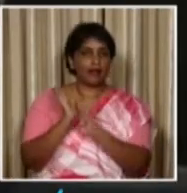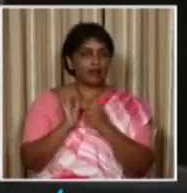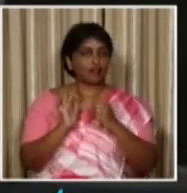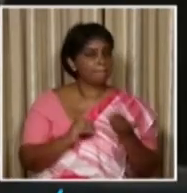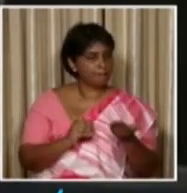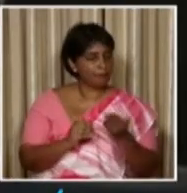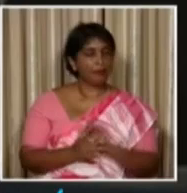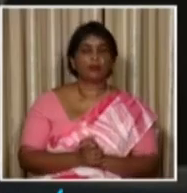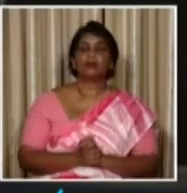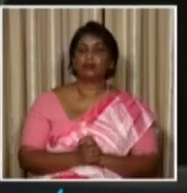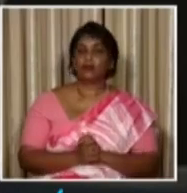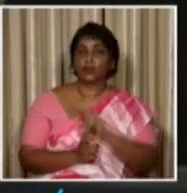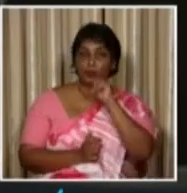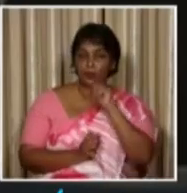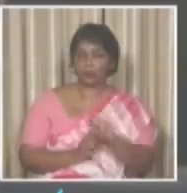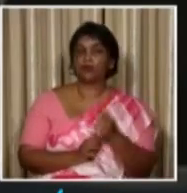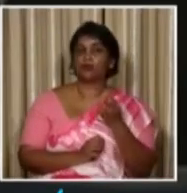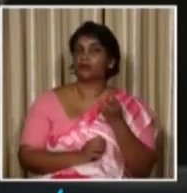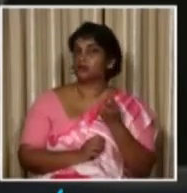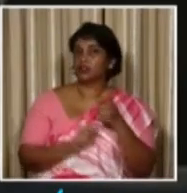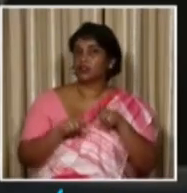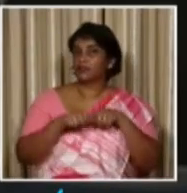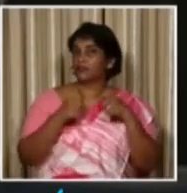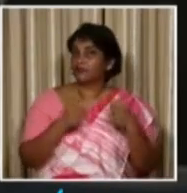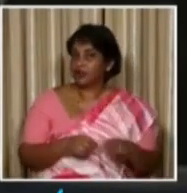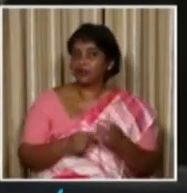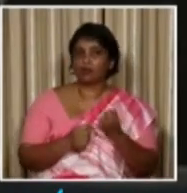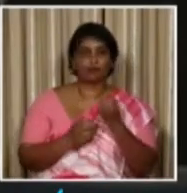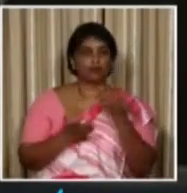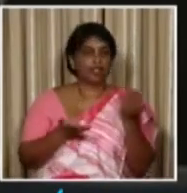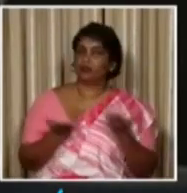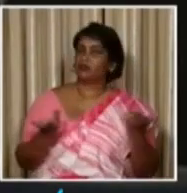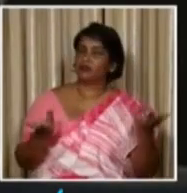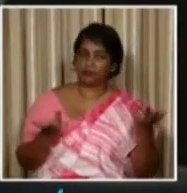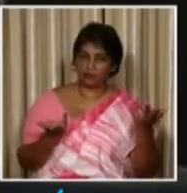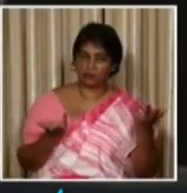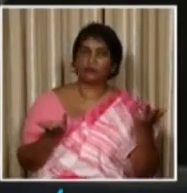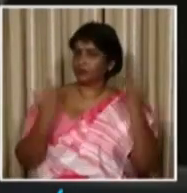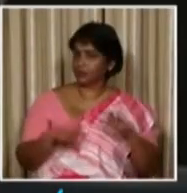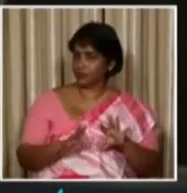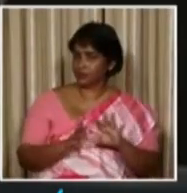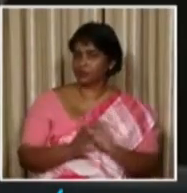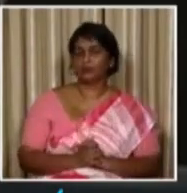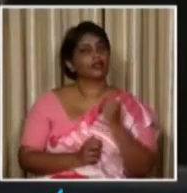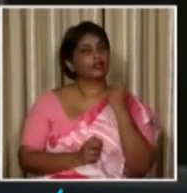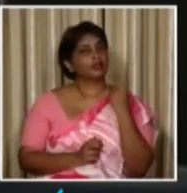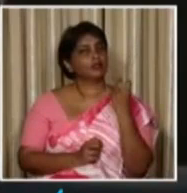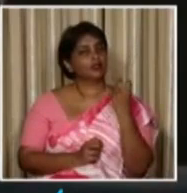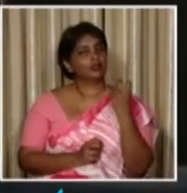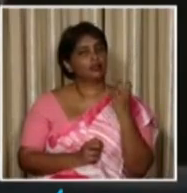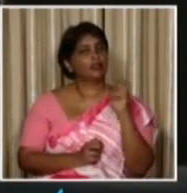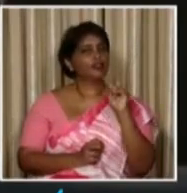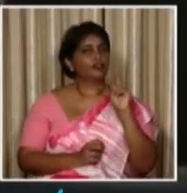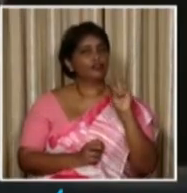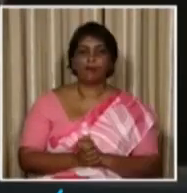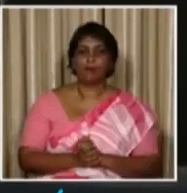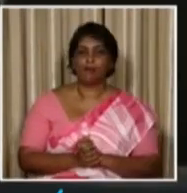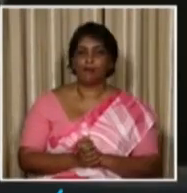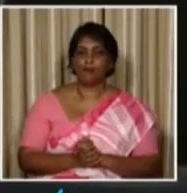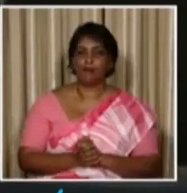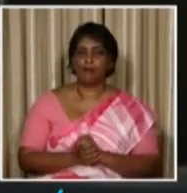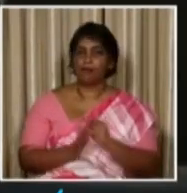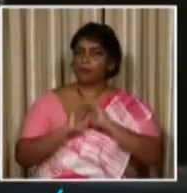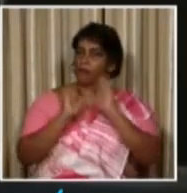ගෙව්වට පස්සේ කිසිම ප්‍රාග්ධන වියදමක් දරන්න සතයක්වත් ඉතුරු වෙන්නේ නැහැ කවදාක්වත්. 2023 වර්ෂයේදී